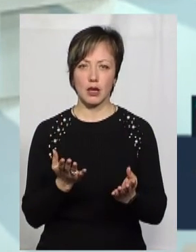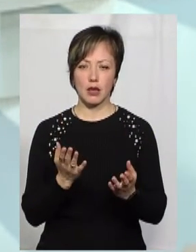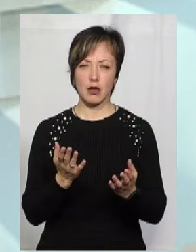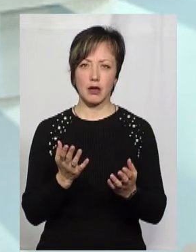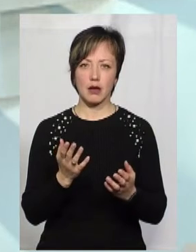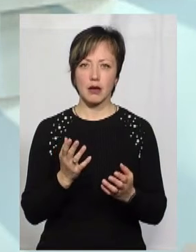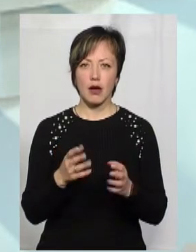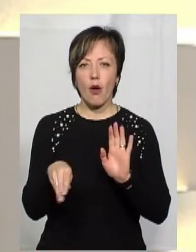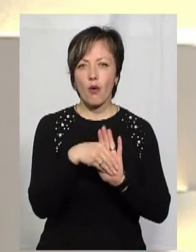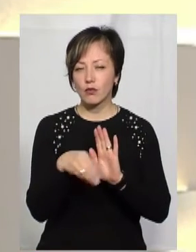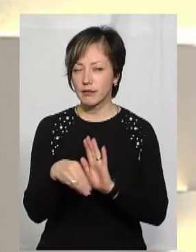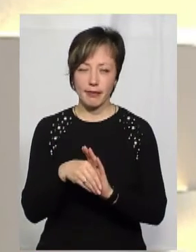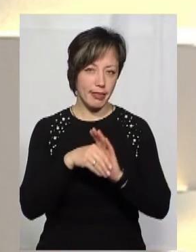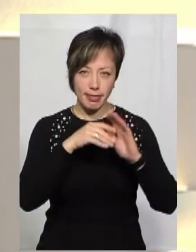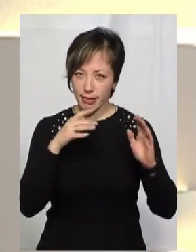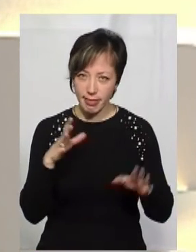поза чергою,